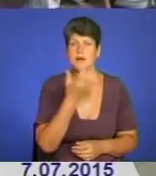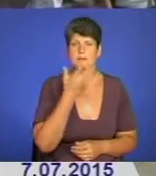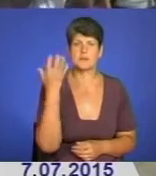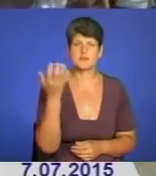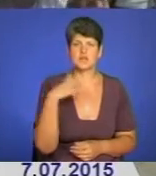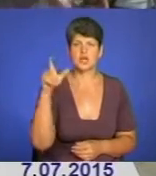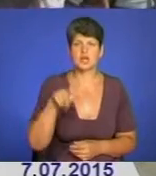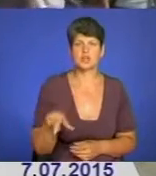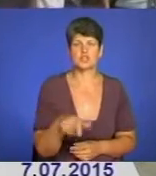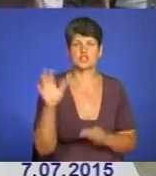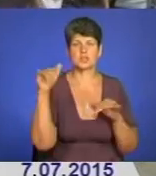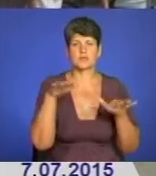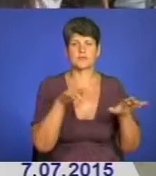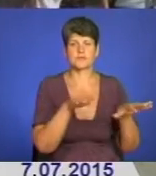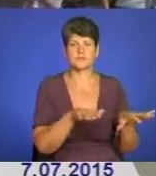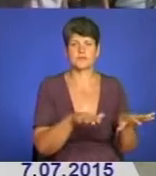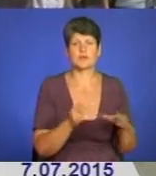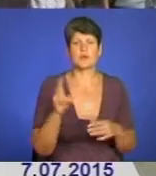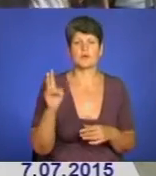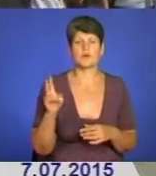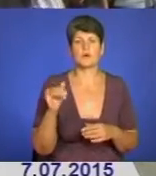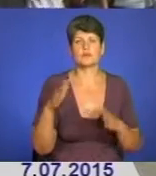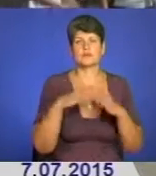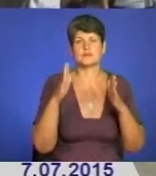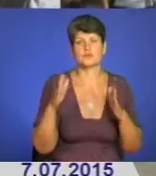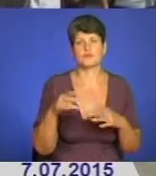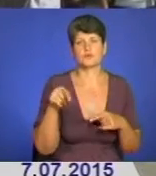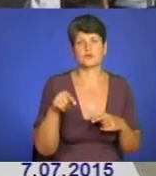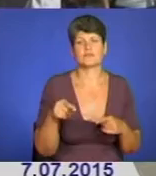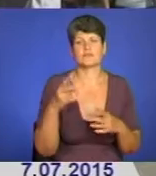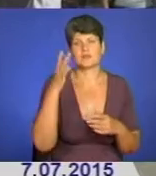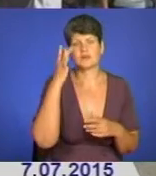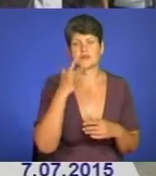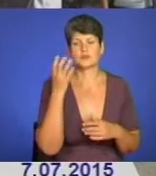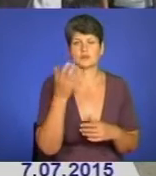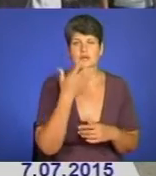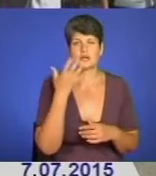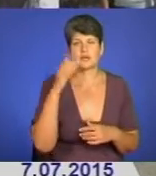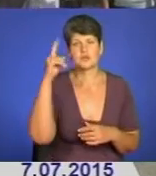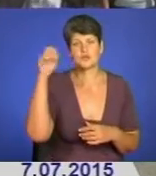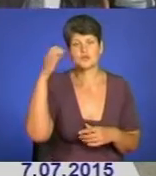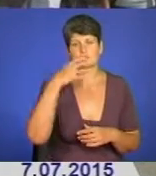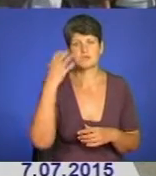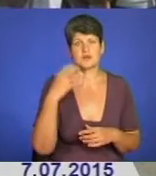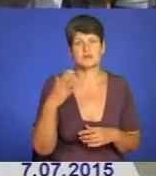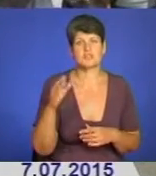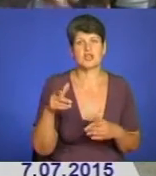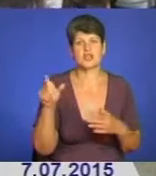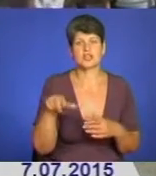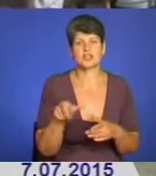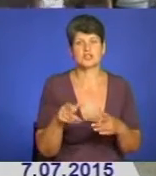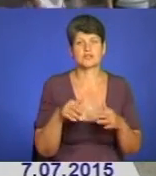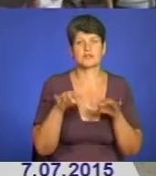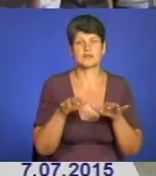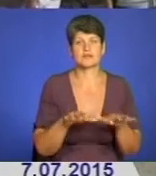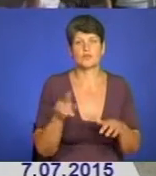річка тече, по сіпакам влітку так гаряче, бо сонце пече, річка тече,